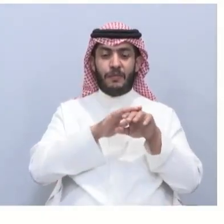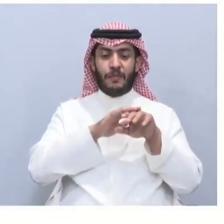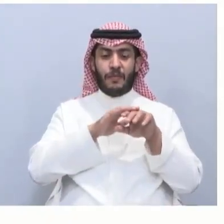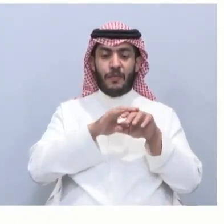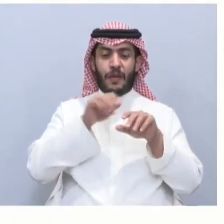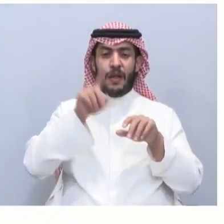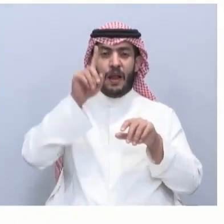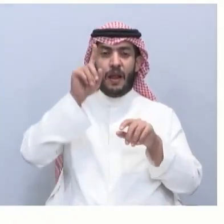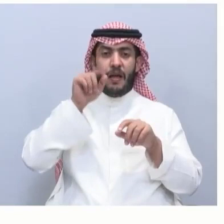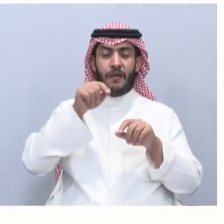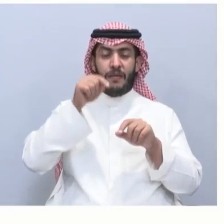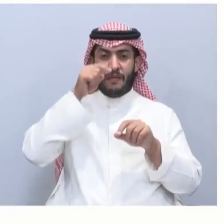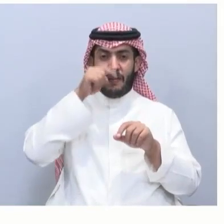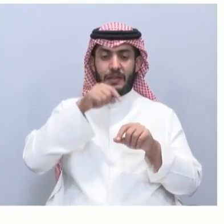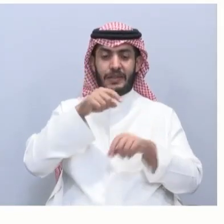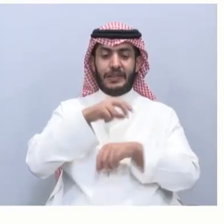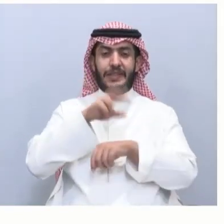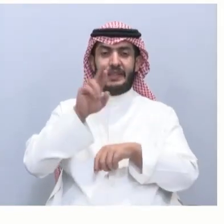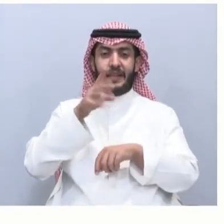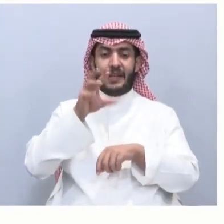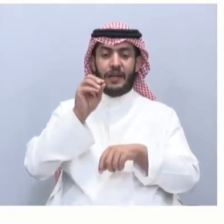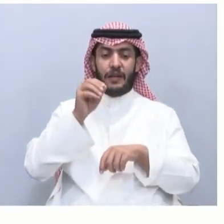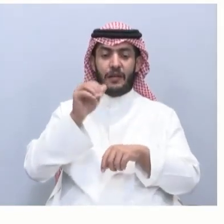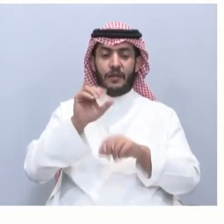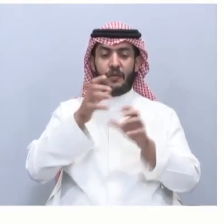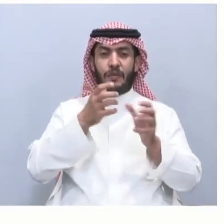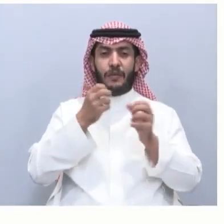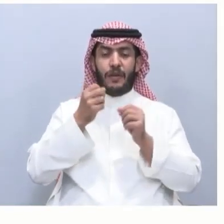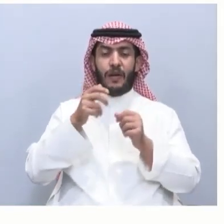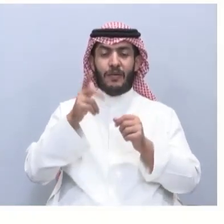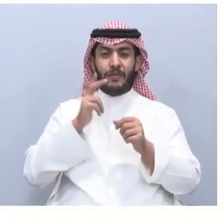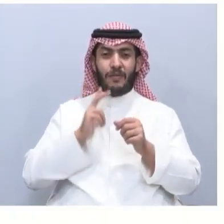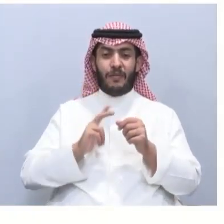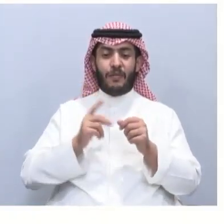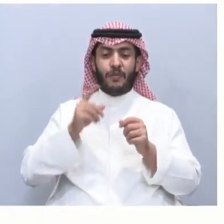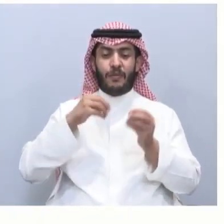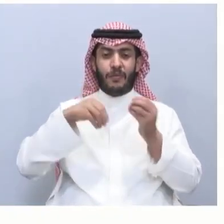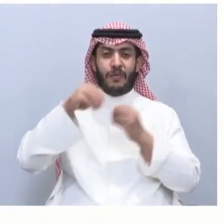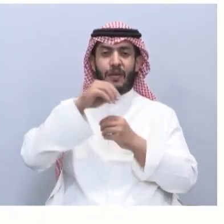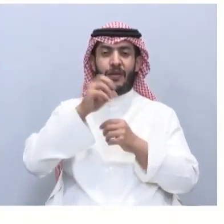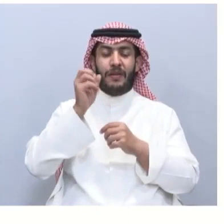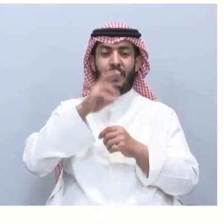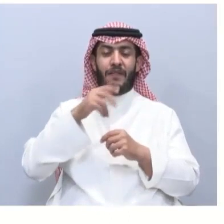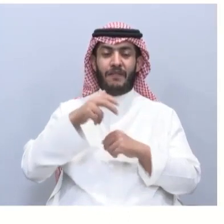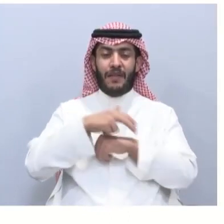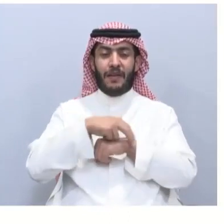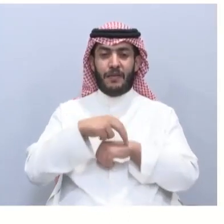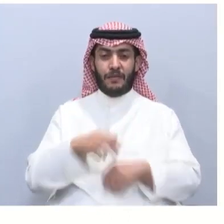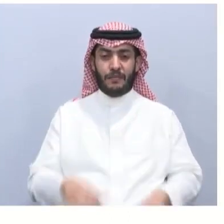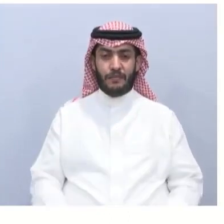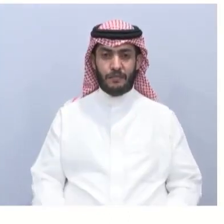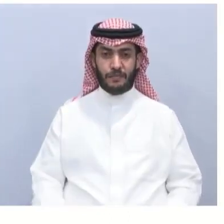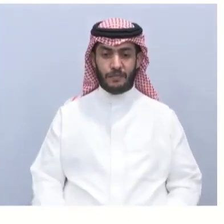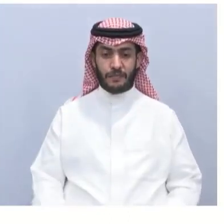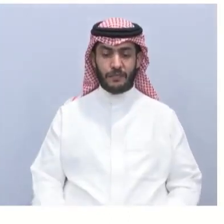ان الله فرض عليهم زكاه تؤخذ من اغنيائهم وترد على فقرائهم لاحظوا